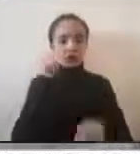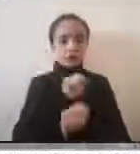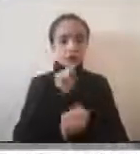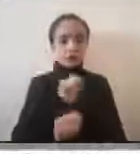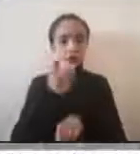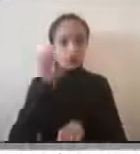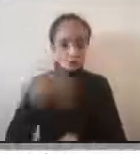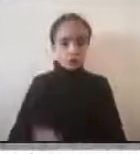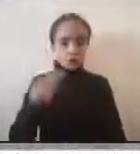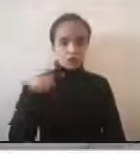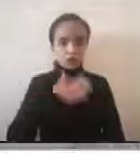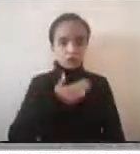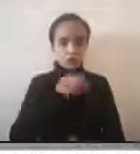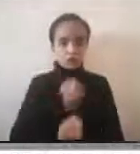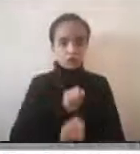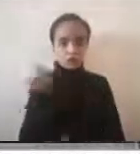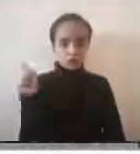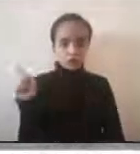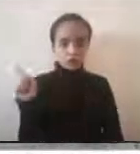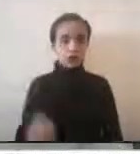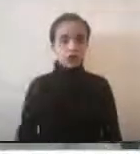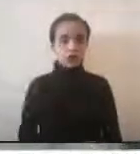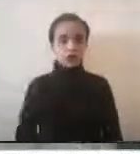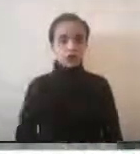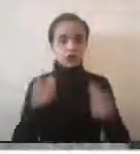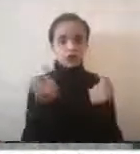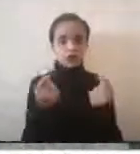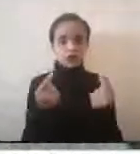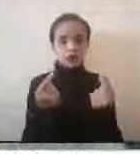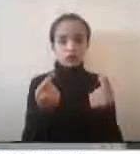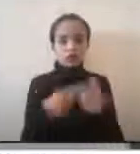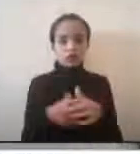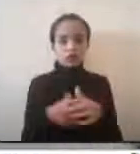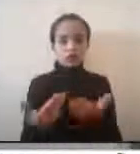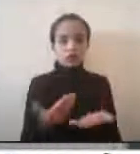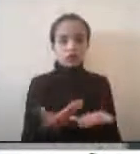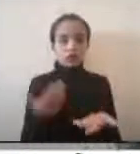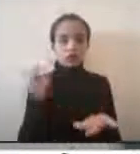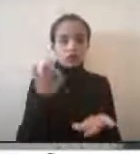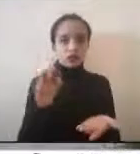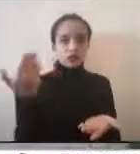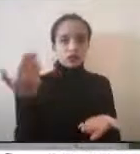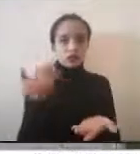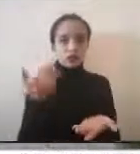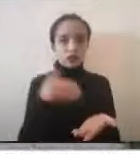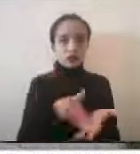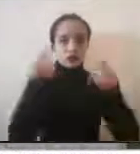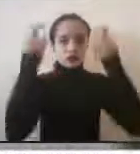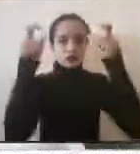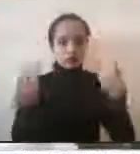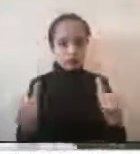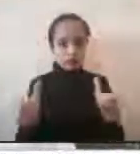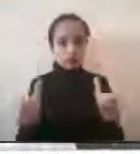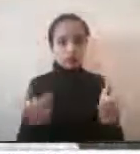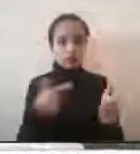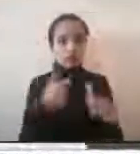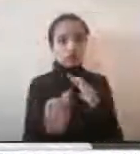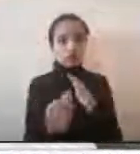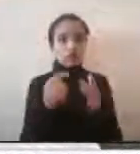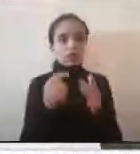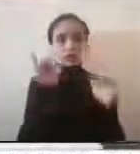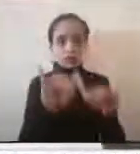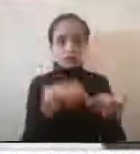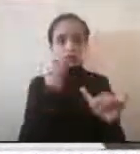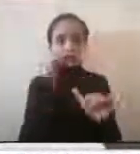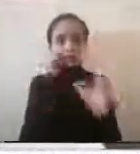ko eh. Eh kung mag-lockdown naman, wala sa bahay na naman ako. Wala na po kami kikitain. Habang pabor din ang account na si